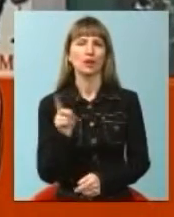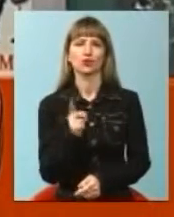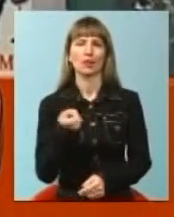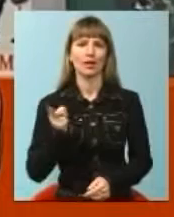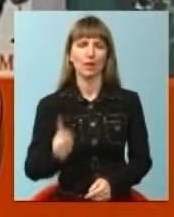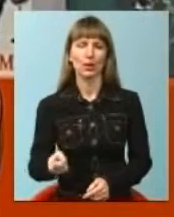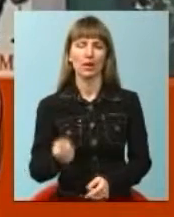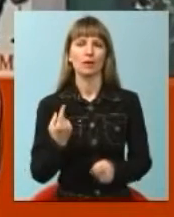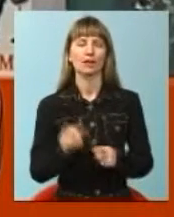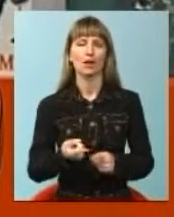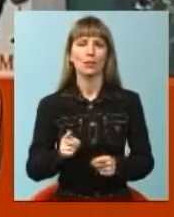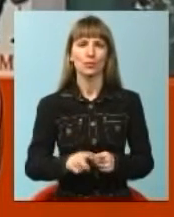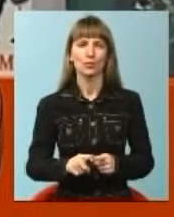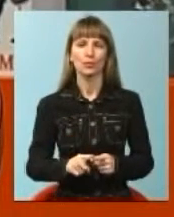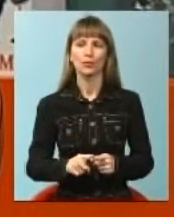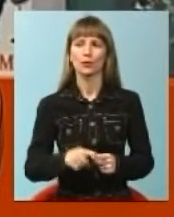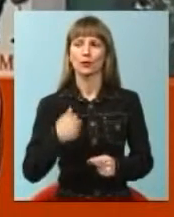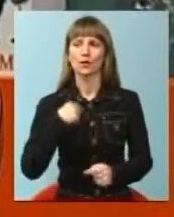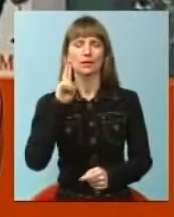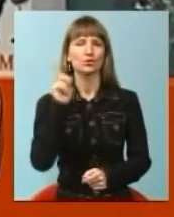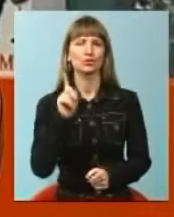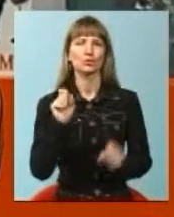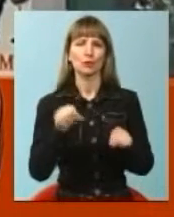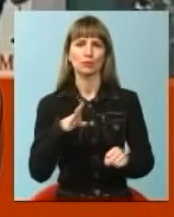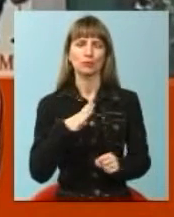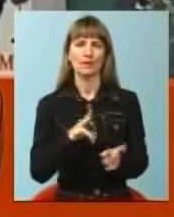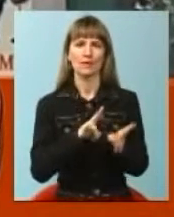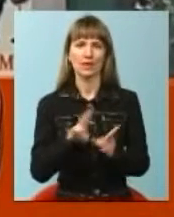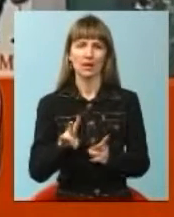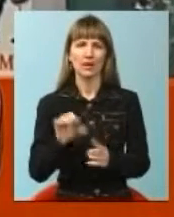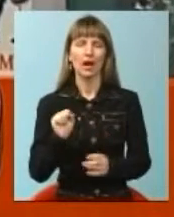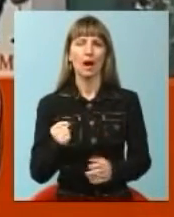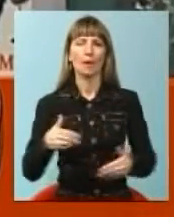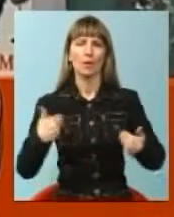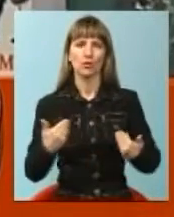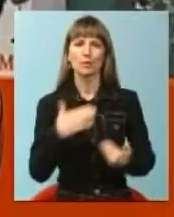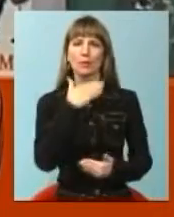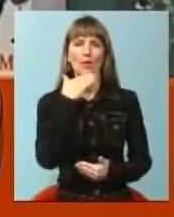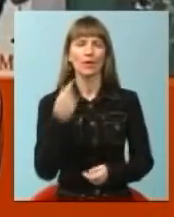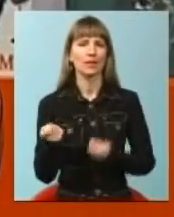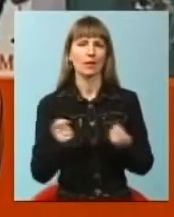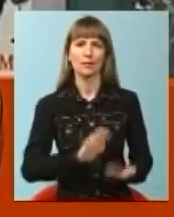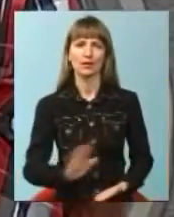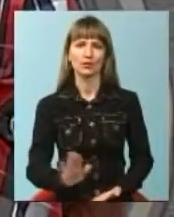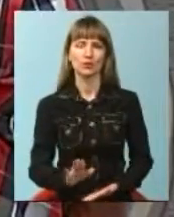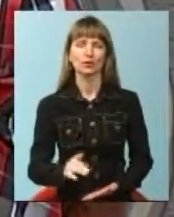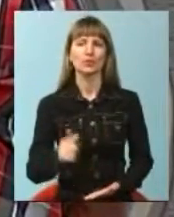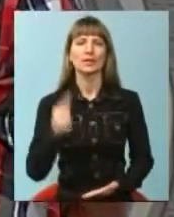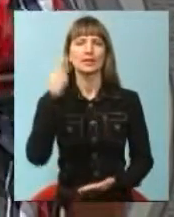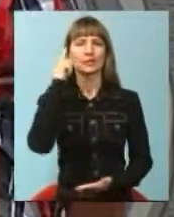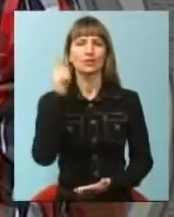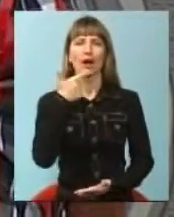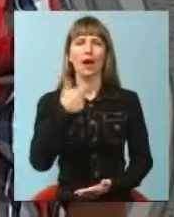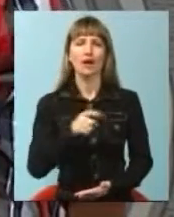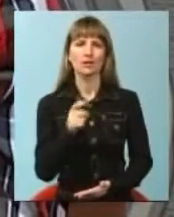натурального. Тому не знаю, чим вони можуть бути шкідливі, але користі вони точно багато не принесуть. Знаю, що газований